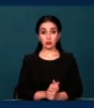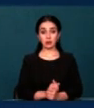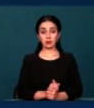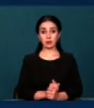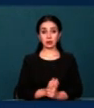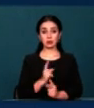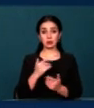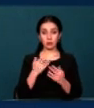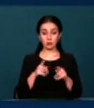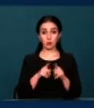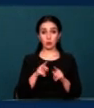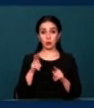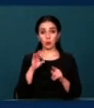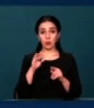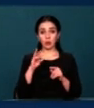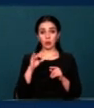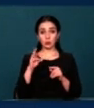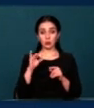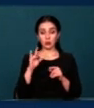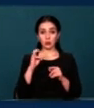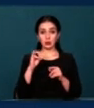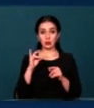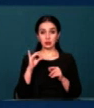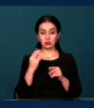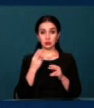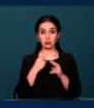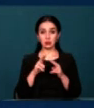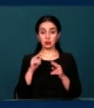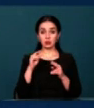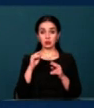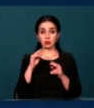Demak, polimerlanish darajasi 330 ekan.